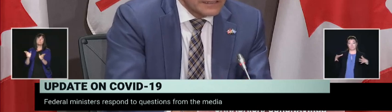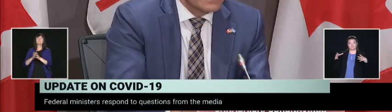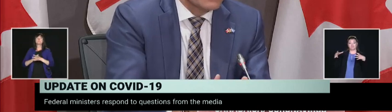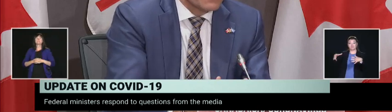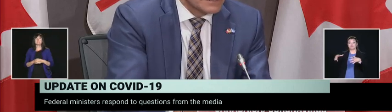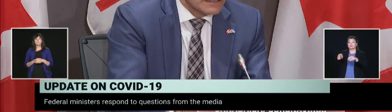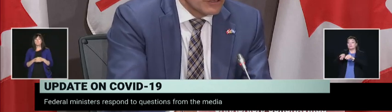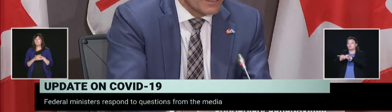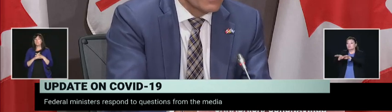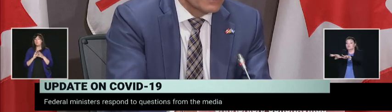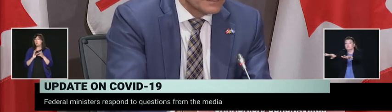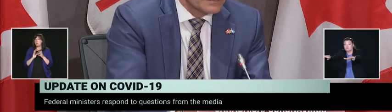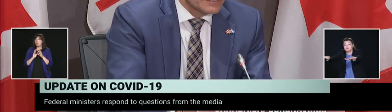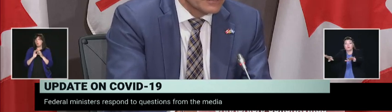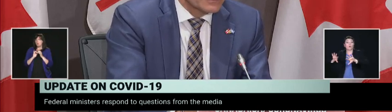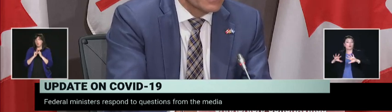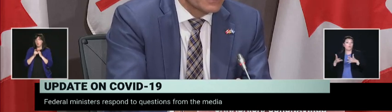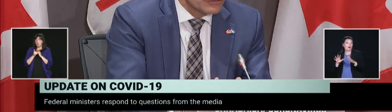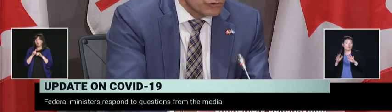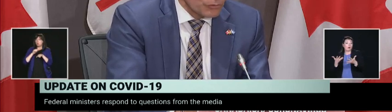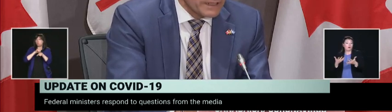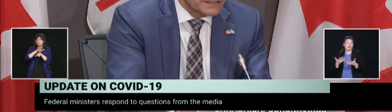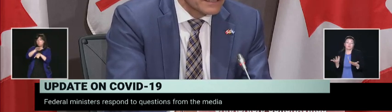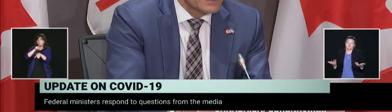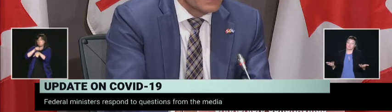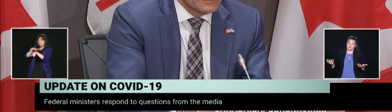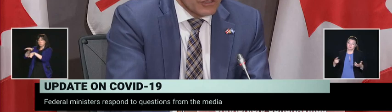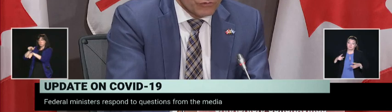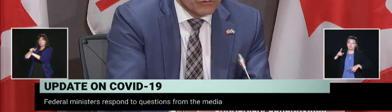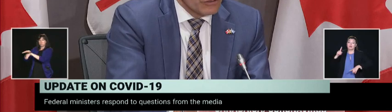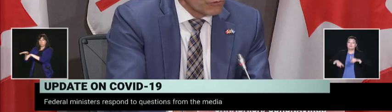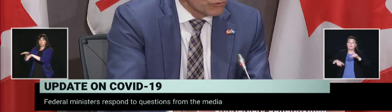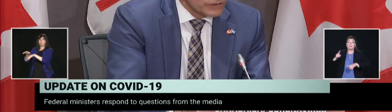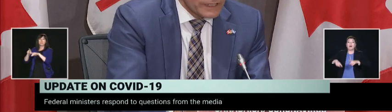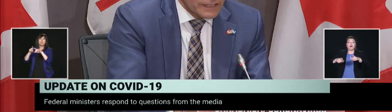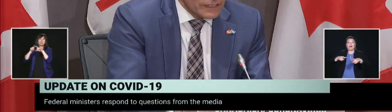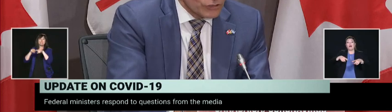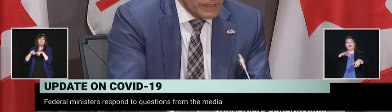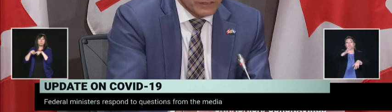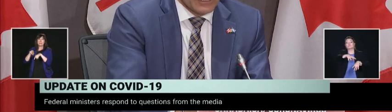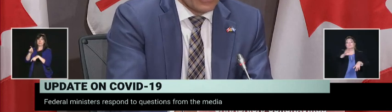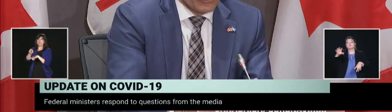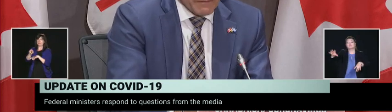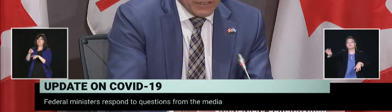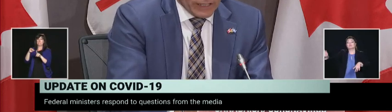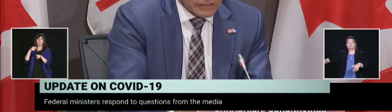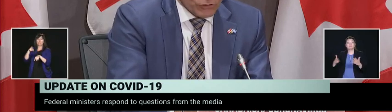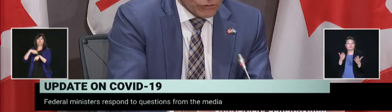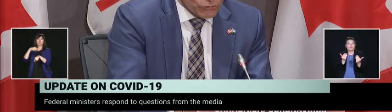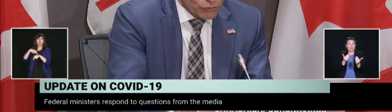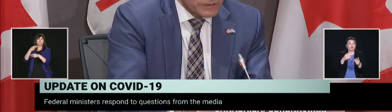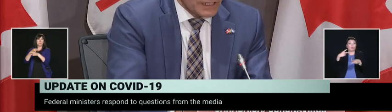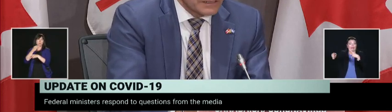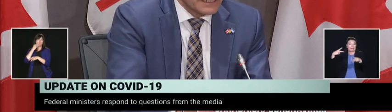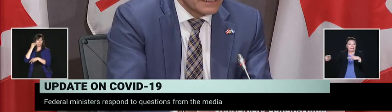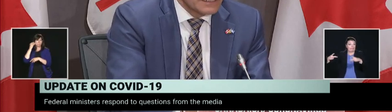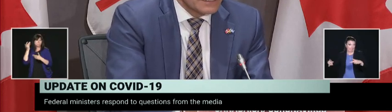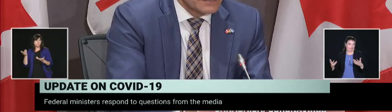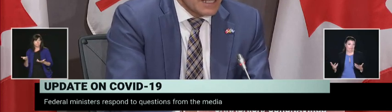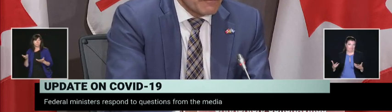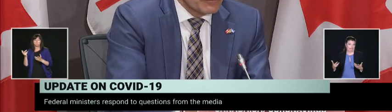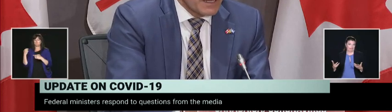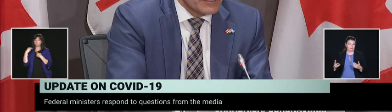des directives et des demandes des CHSLD sur place. Il y a eu, au cours des dernières semaines, une amélioration